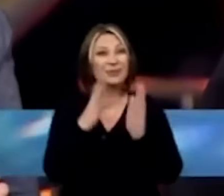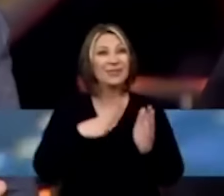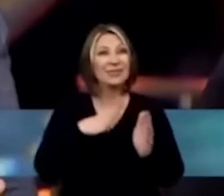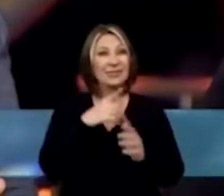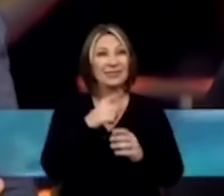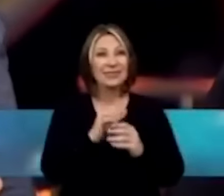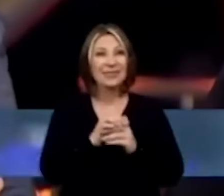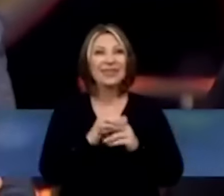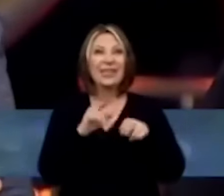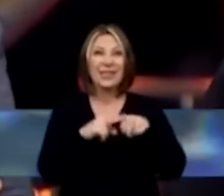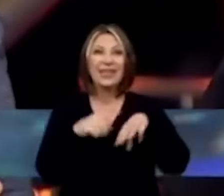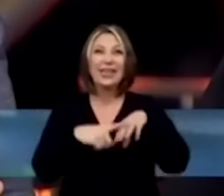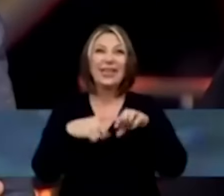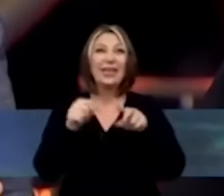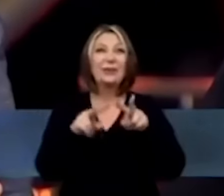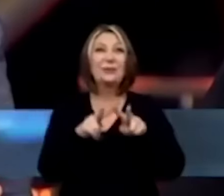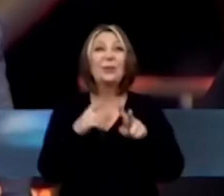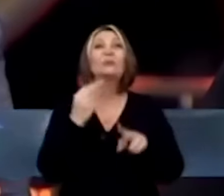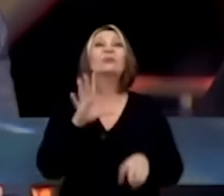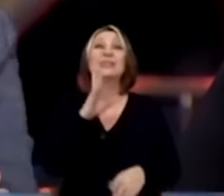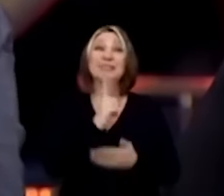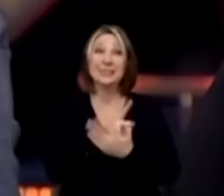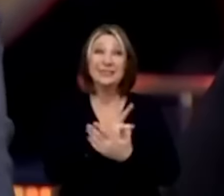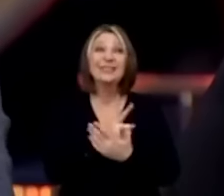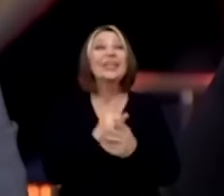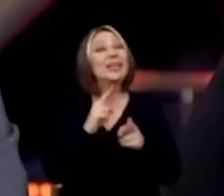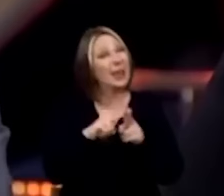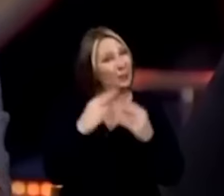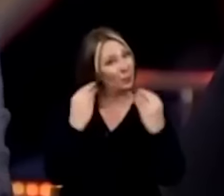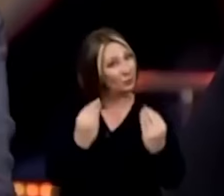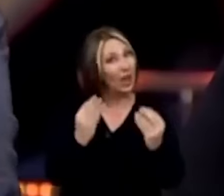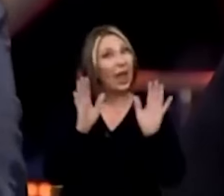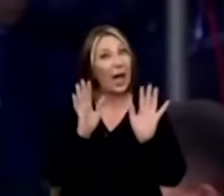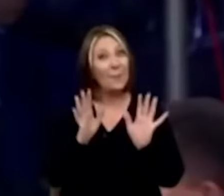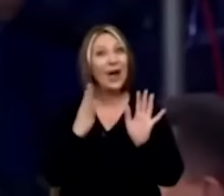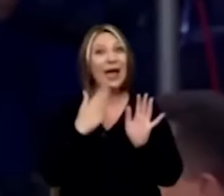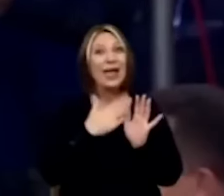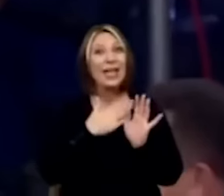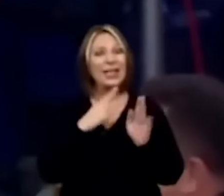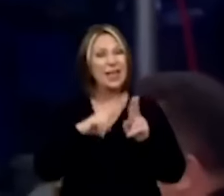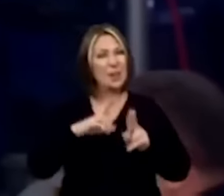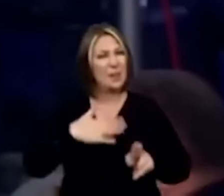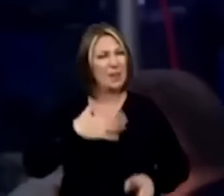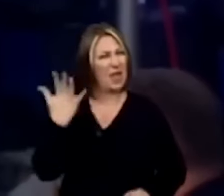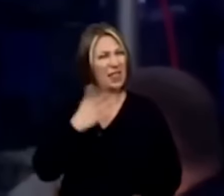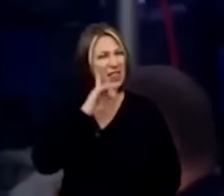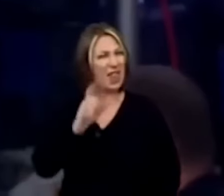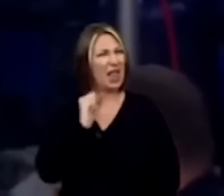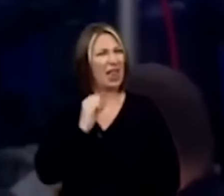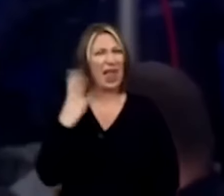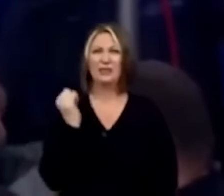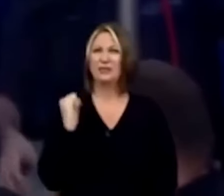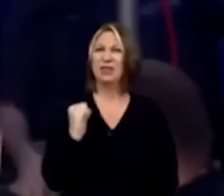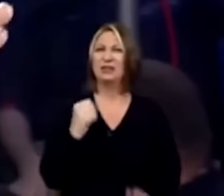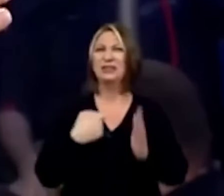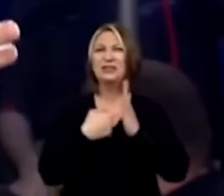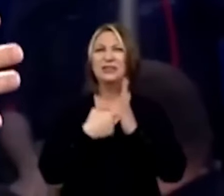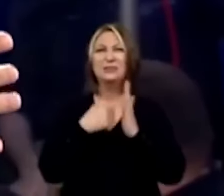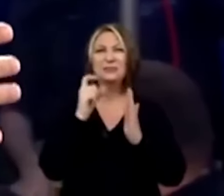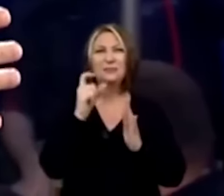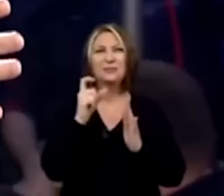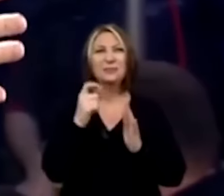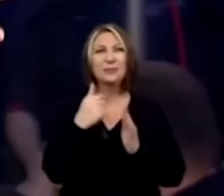isminizi? Kerim olmayacağı kesin. Kerim güzel ama. Kerim güzel isim. Kerim. Ama ben Kerim benim için en delikanlı, en sert isimlerden biri.